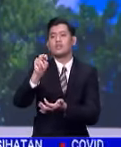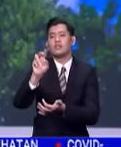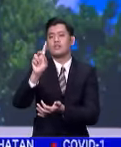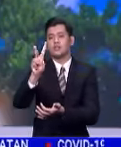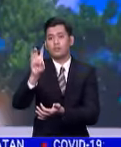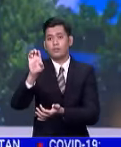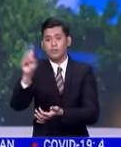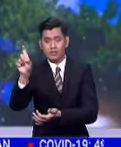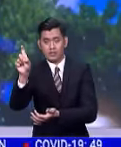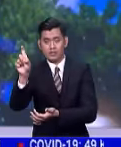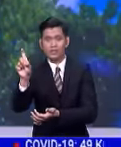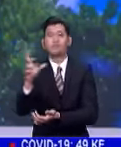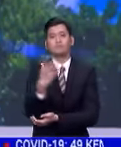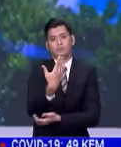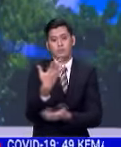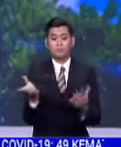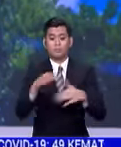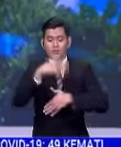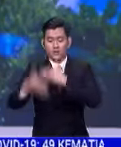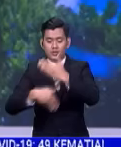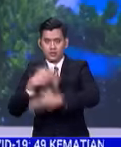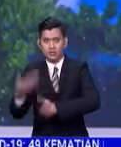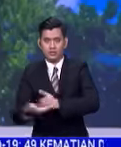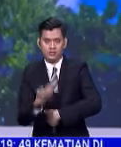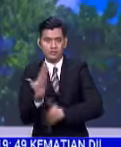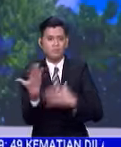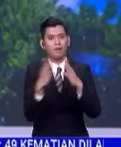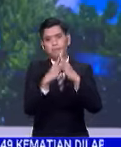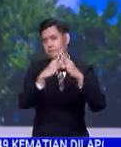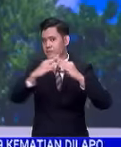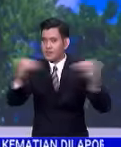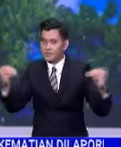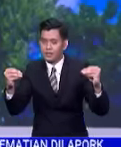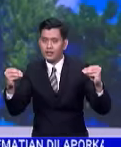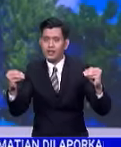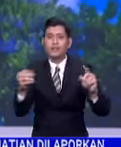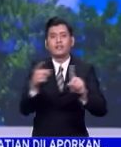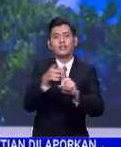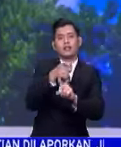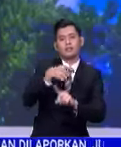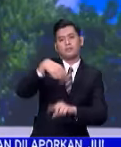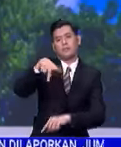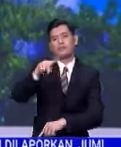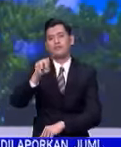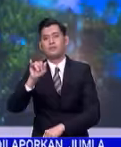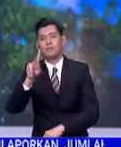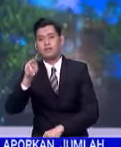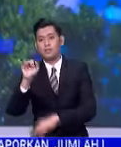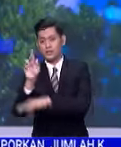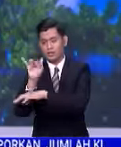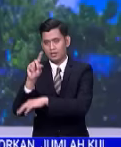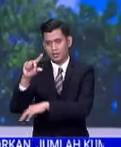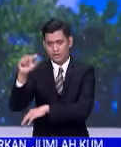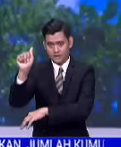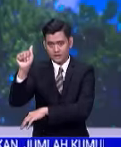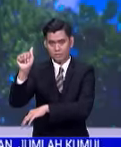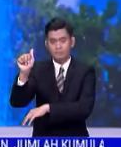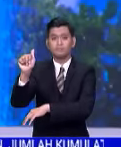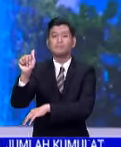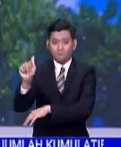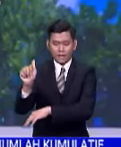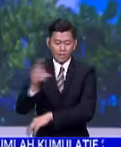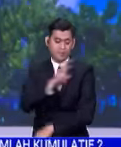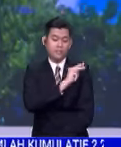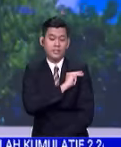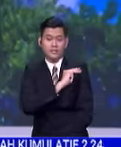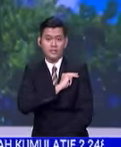juta daripadanya melalui proses secara fill and finish oleh Farmaniaga Life Science Sdn Bhd. Menteri Kanan Pertahanan Datuk